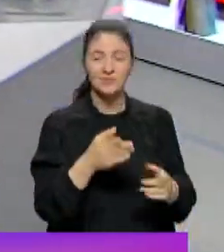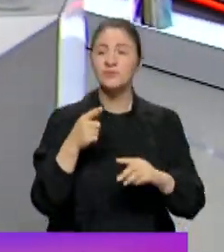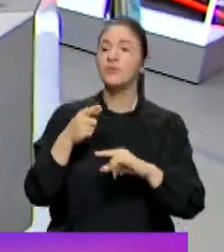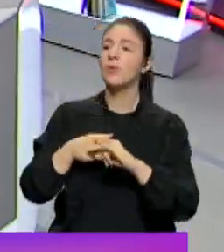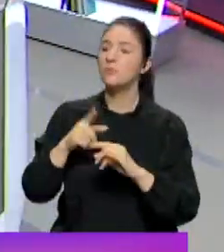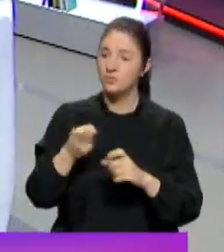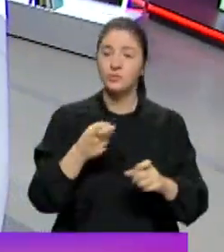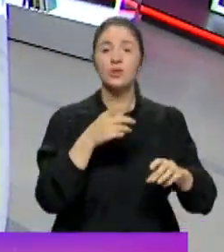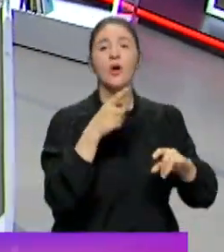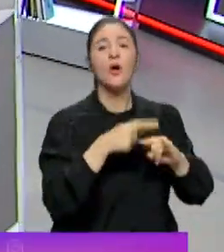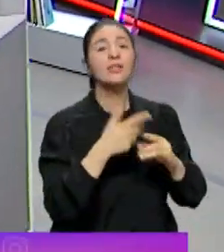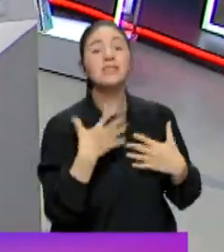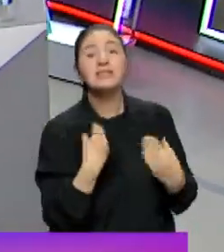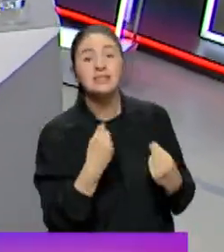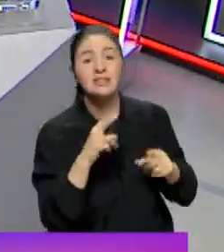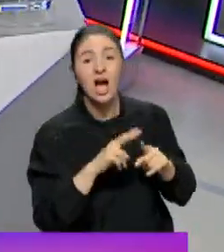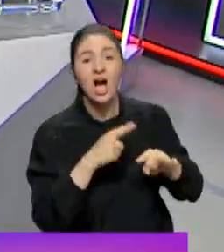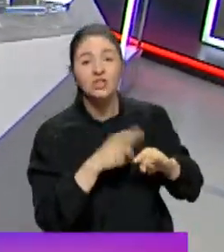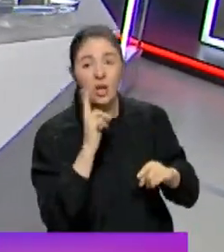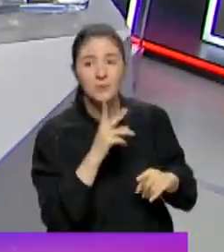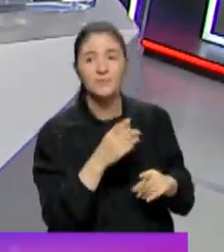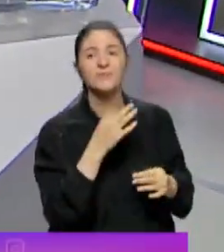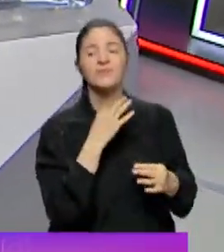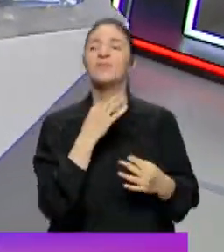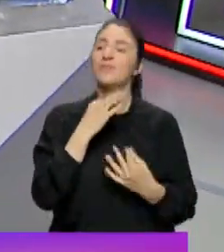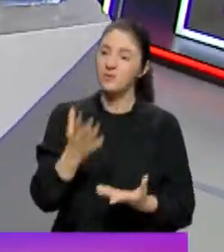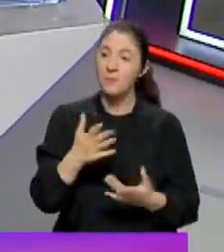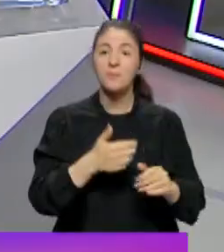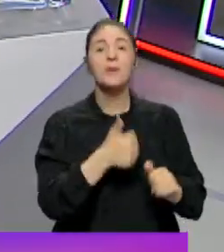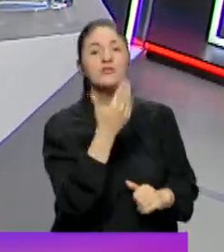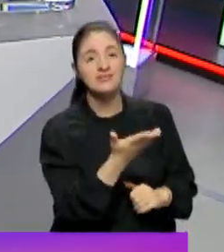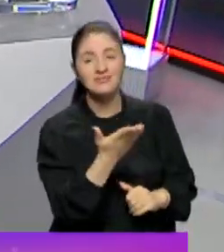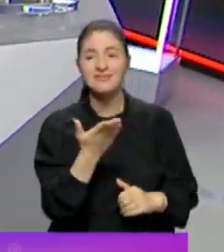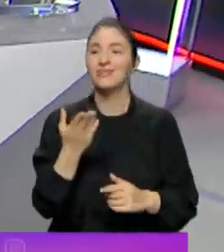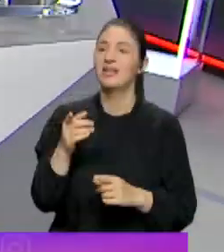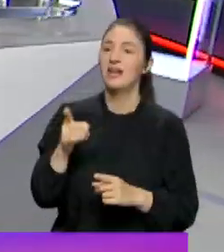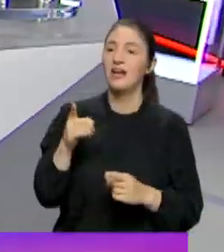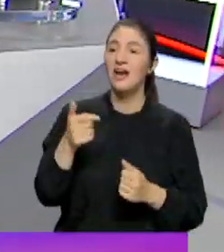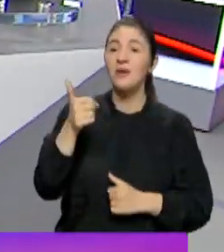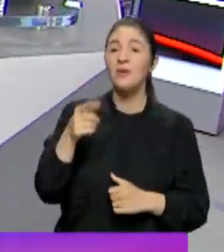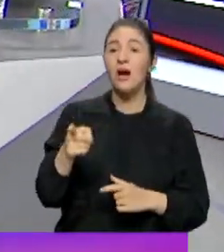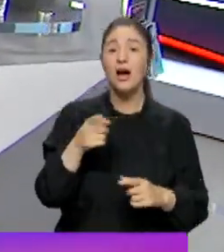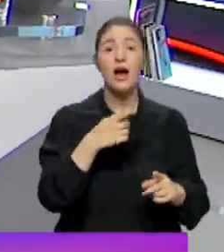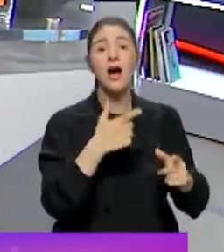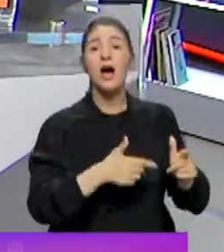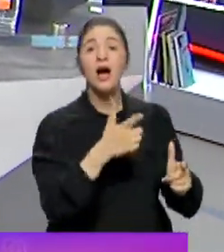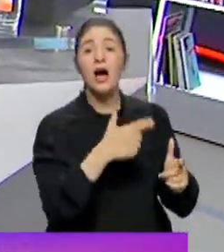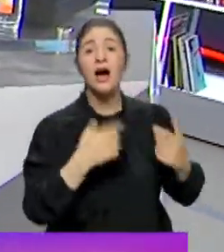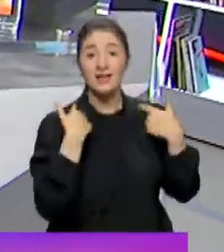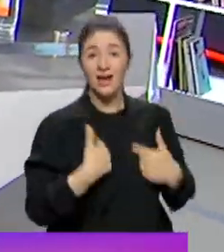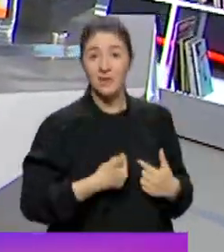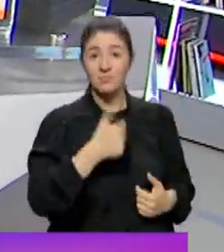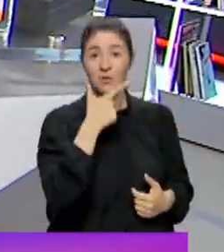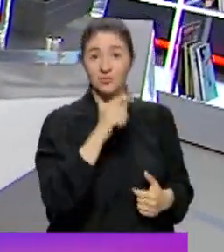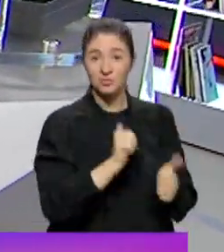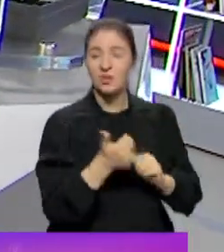Nasılsınız Hacer Hanım? Teşekkür ederim. Sağ çok şık olmuşsunuz. Teşekkür ederim. Başkan? Çok teşekkür ederim. Çok o iyiyiz. Bodrum Spor. Evet, Bodrum Spor. Tebrikler.